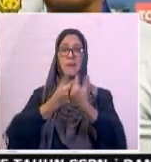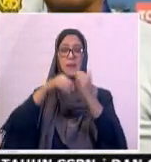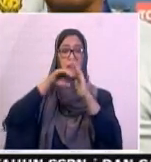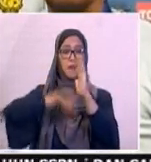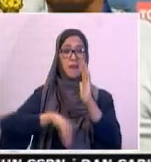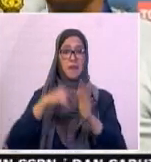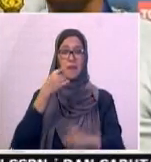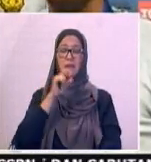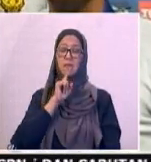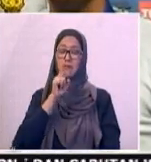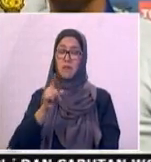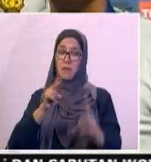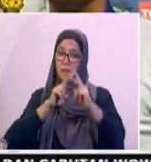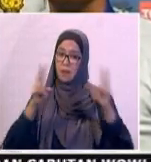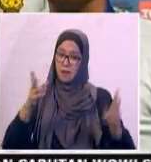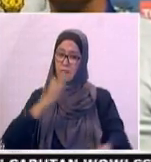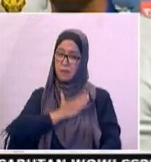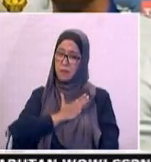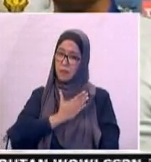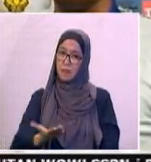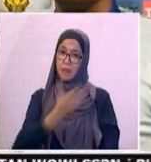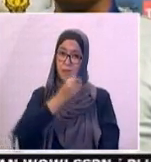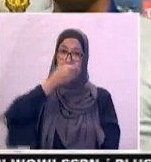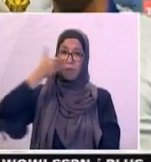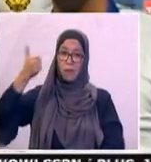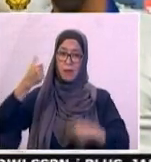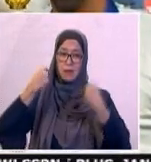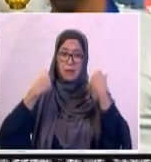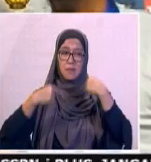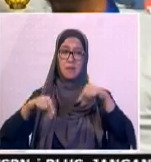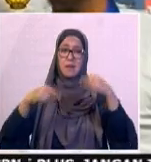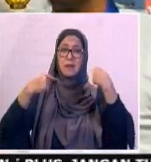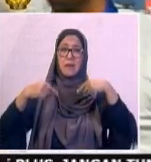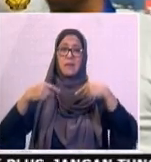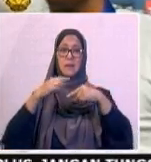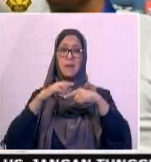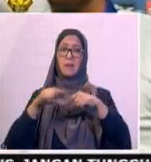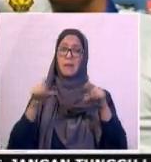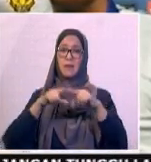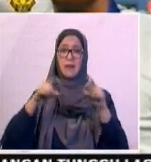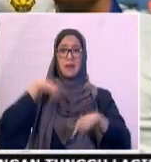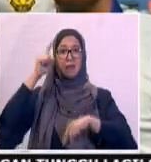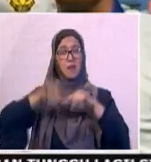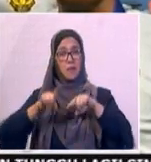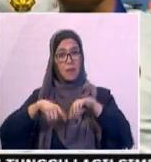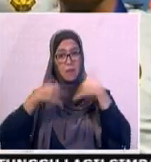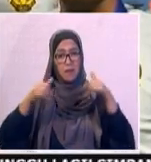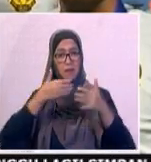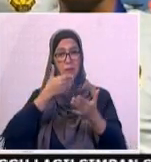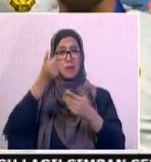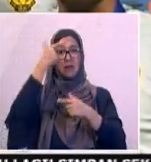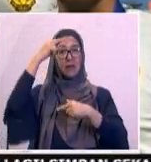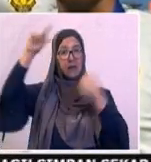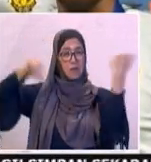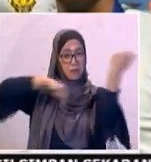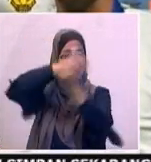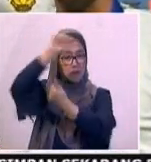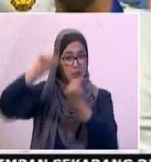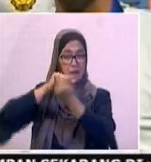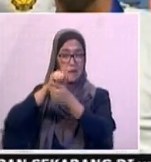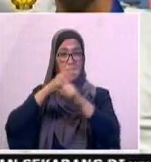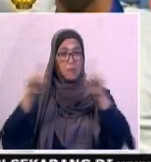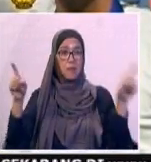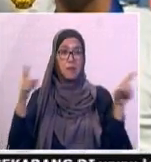give their best in the game. First up, we can see we don't play well because of the win, but second up we play tremendous and we win